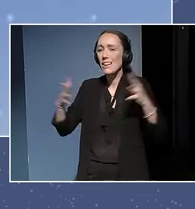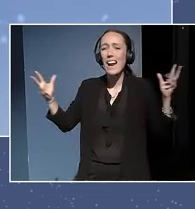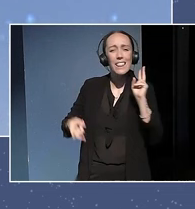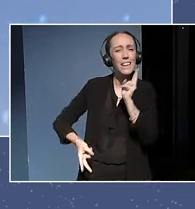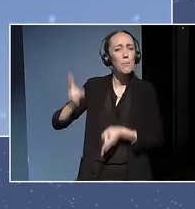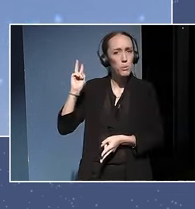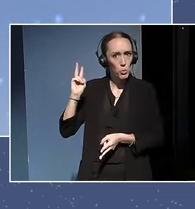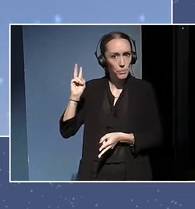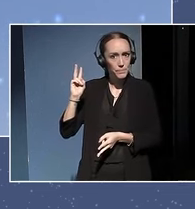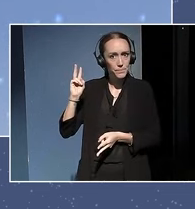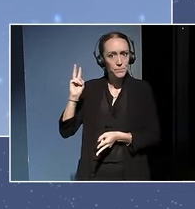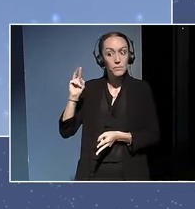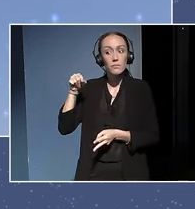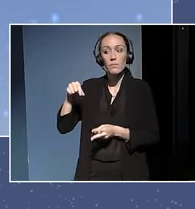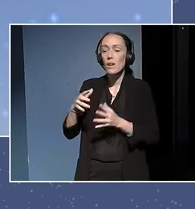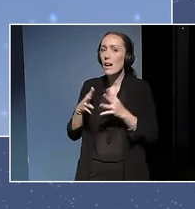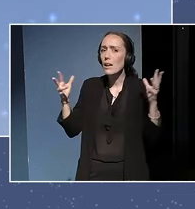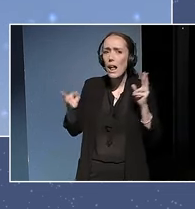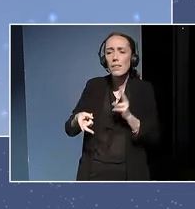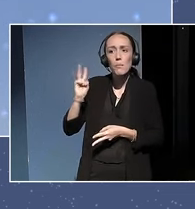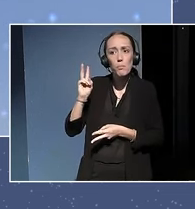predatore però che non si